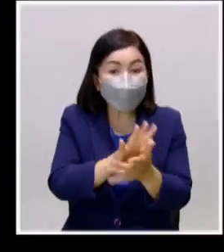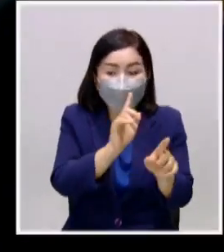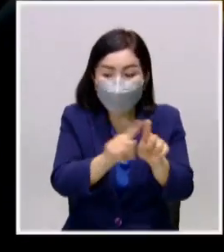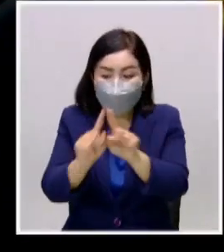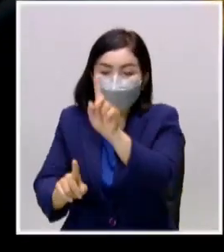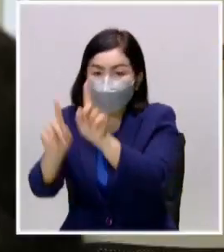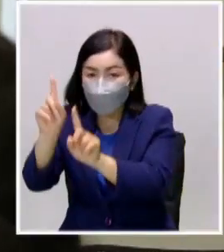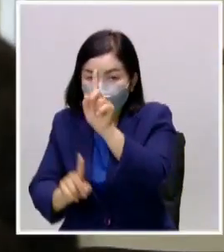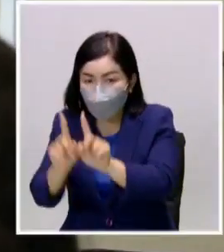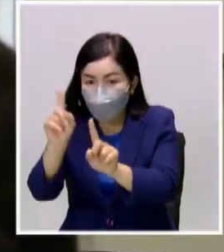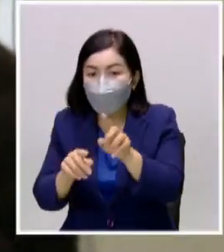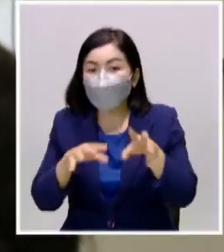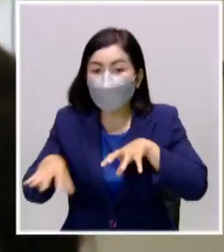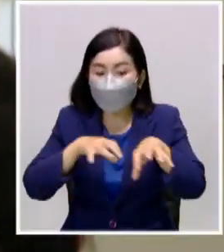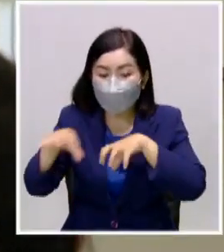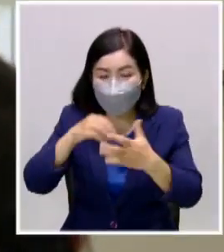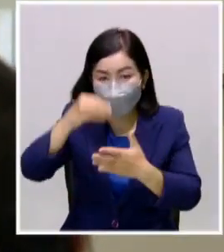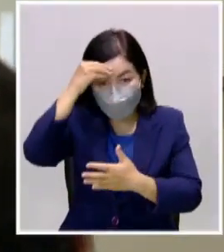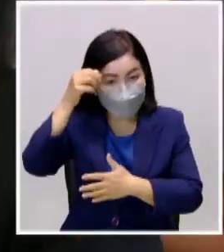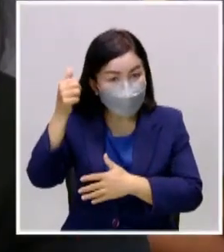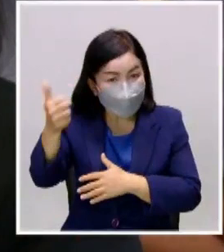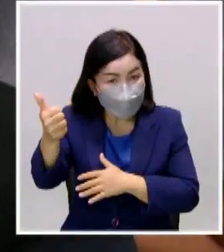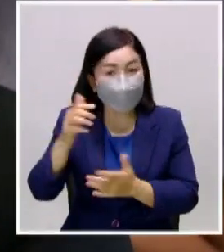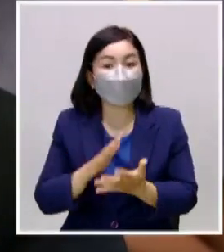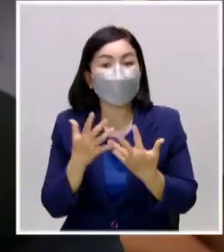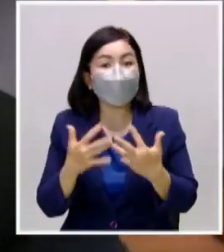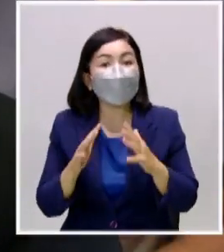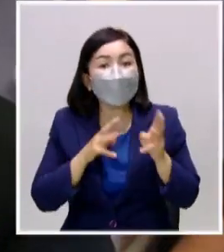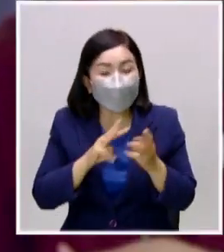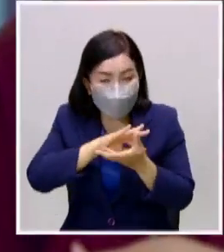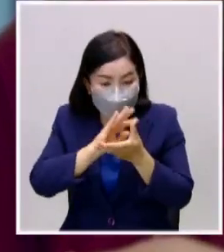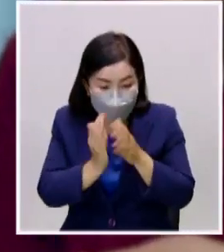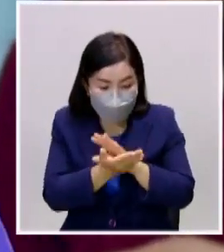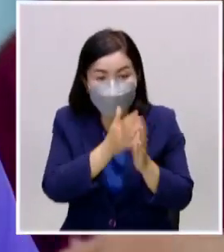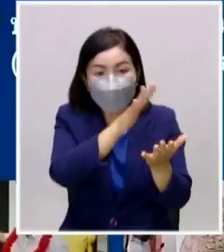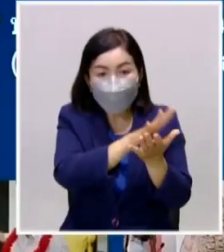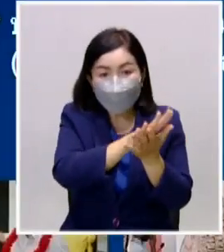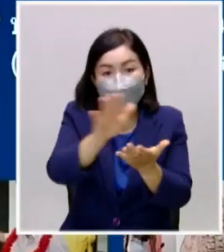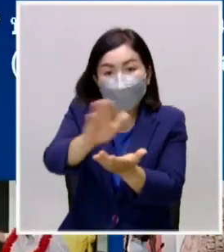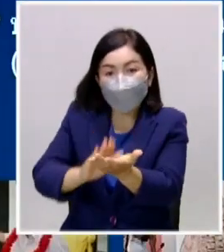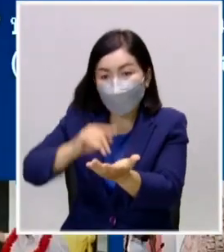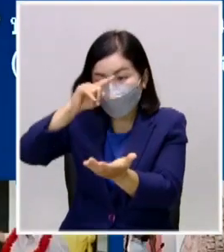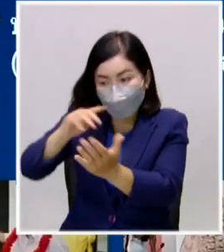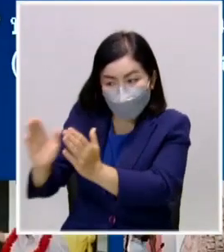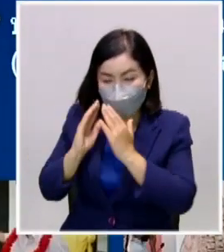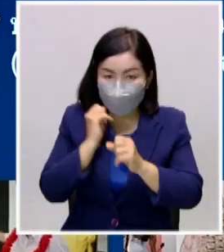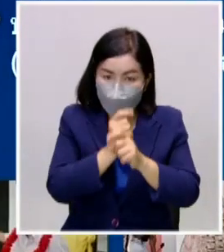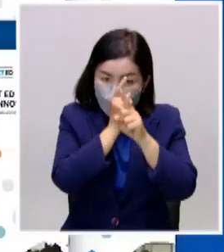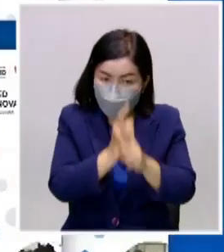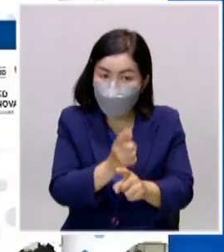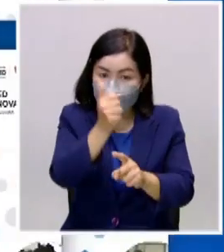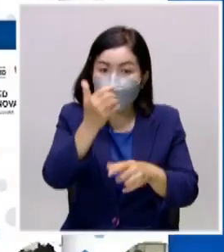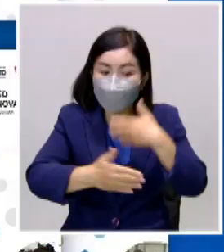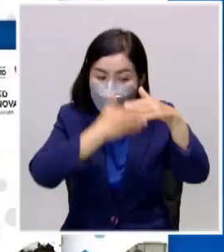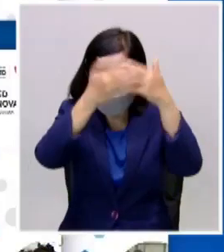ความดูแลให้มีประสิทธิภาพมากยิ่งขึ้นและสามารถนำไปปรับใช้กับโรงเรียนทั่วประเทศพัฒนาศักยภ